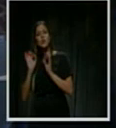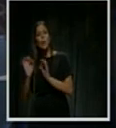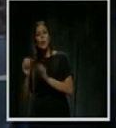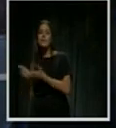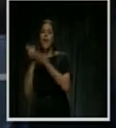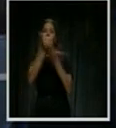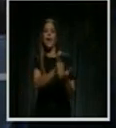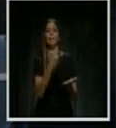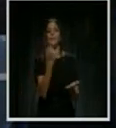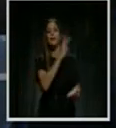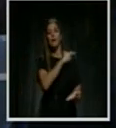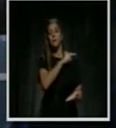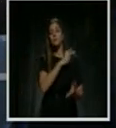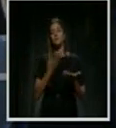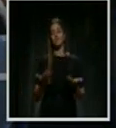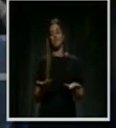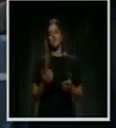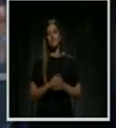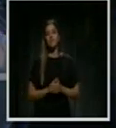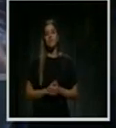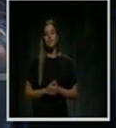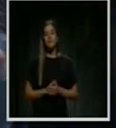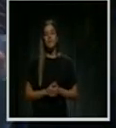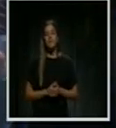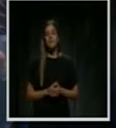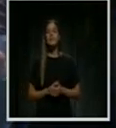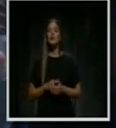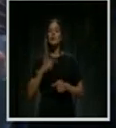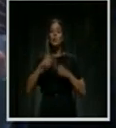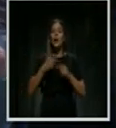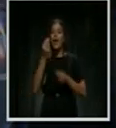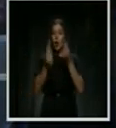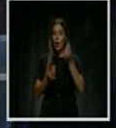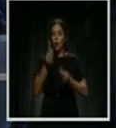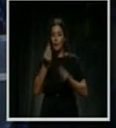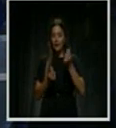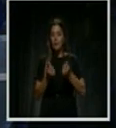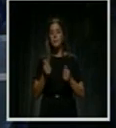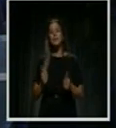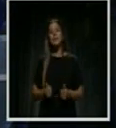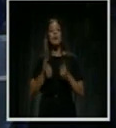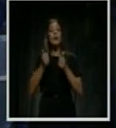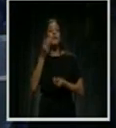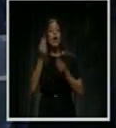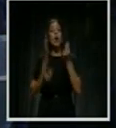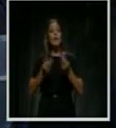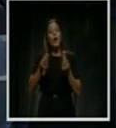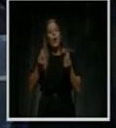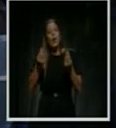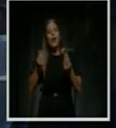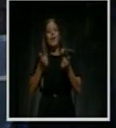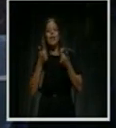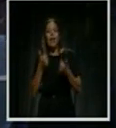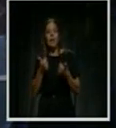illi nwettquhom. Inwettquhom ukoll f'qafas ta' ekonomija illi tkun ekonomija ta' eccellenza ta' kwalità fejn